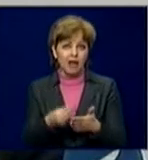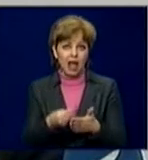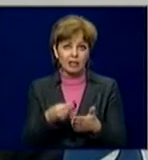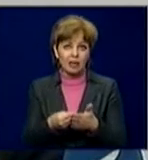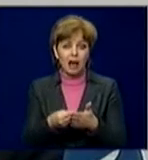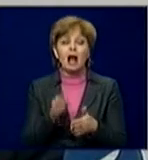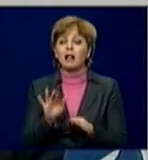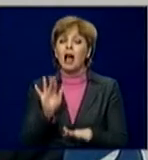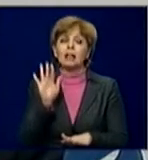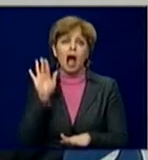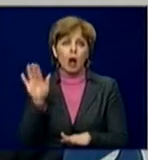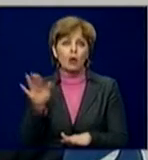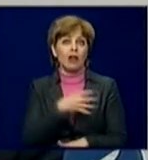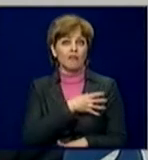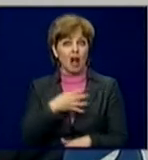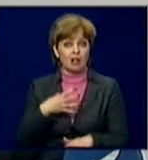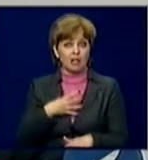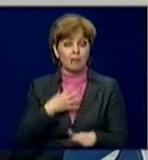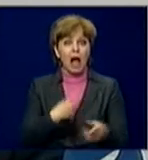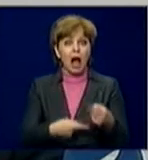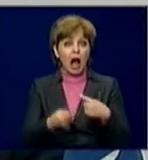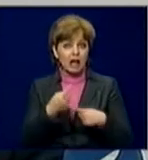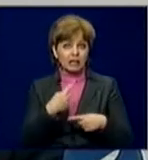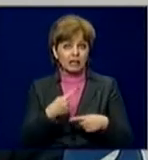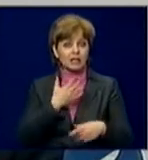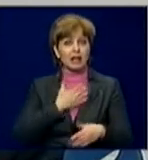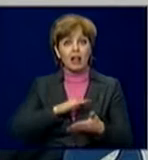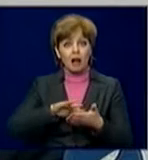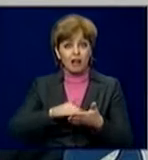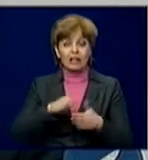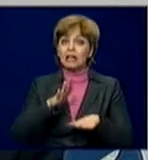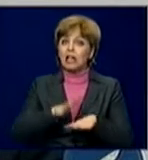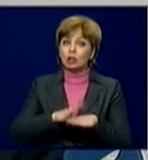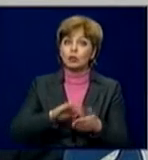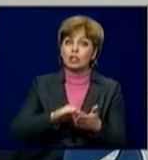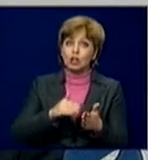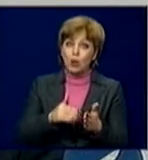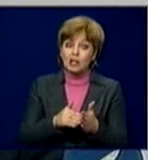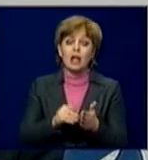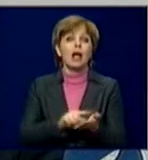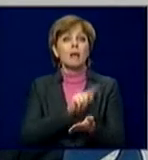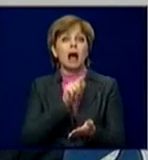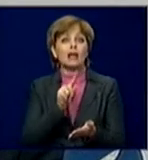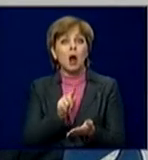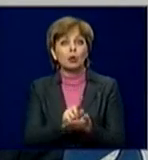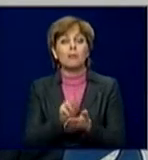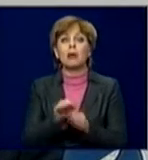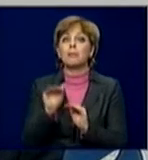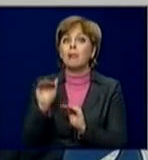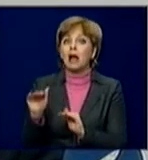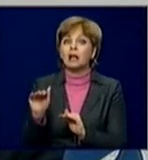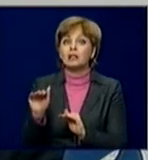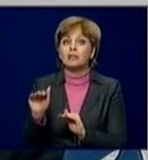lai nākotnē, tad, kad valdība atgriezīsies labvēlīgākā tirgus situācijā pie jautājuma par bankas